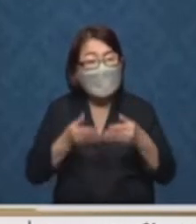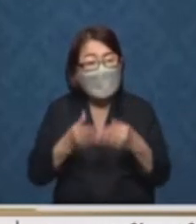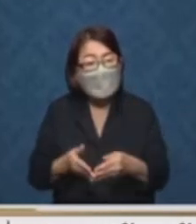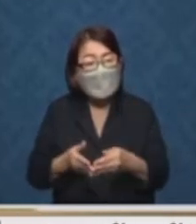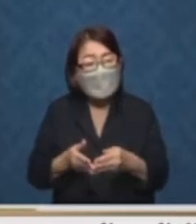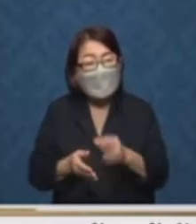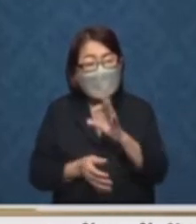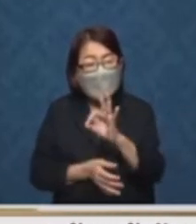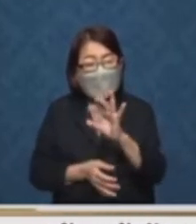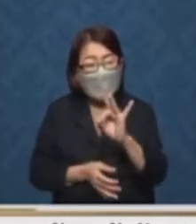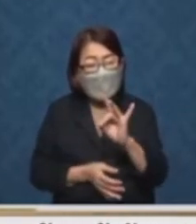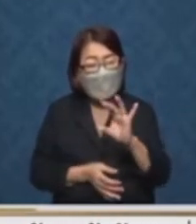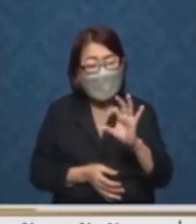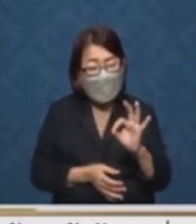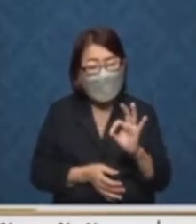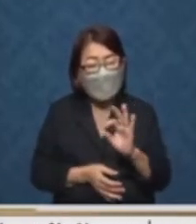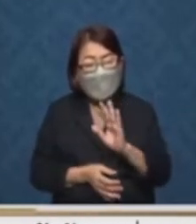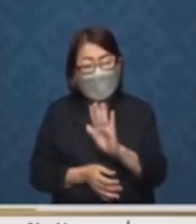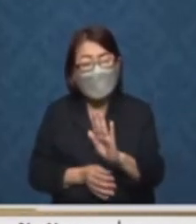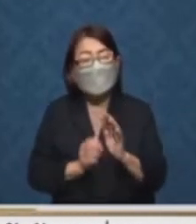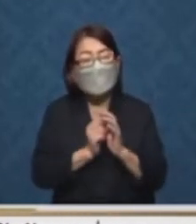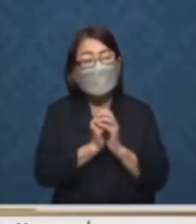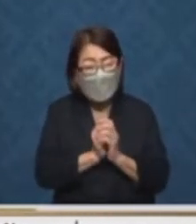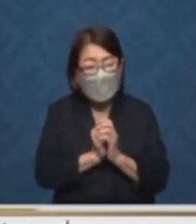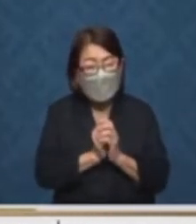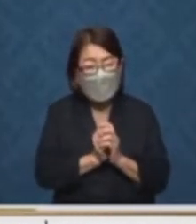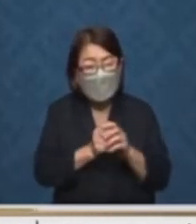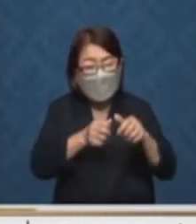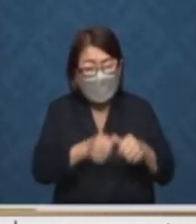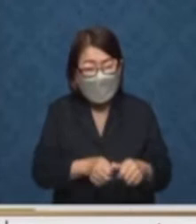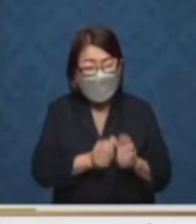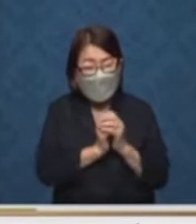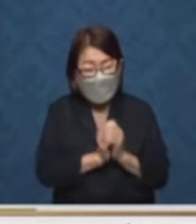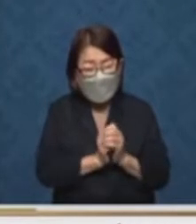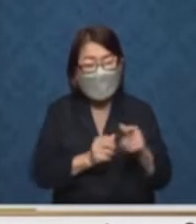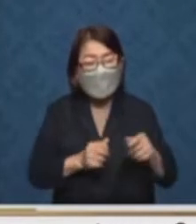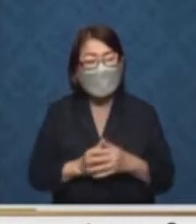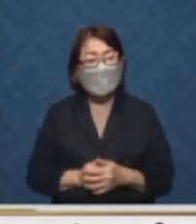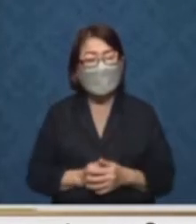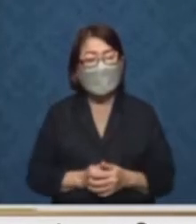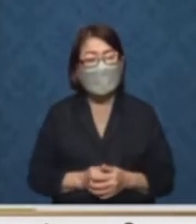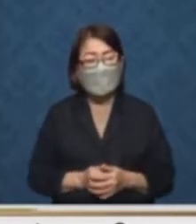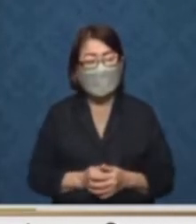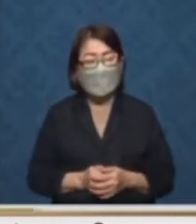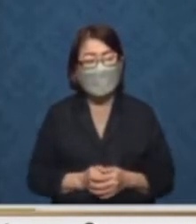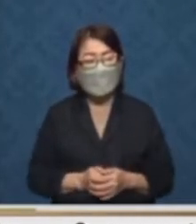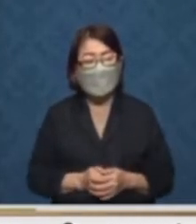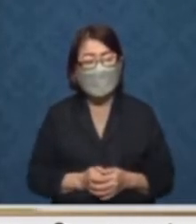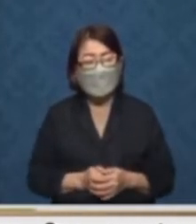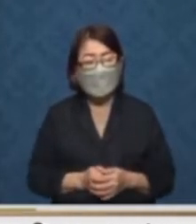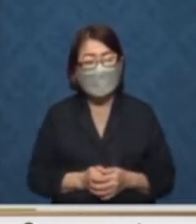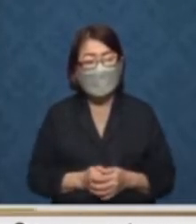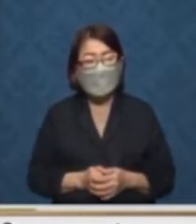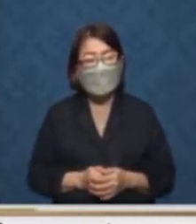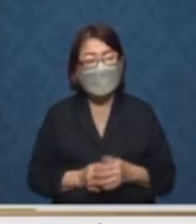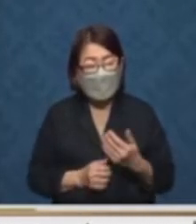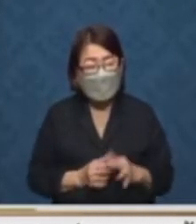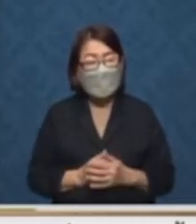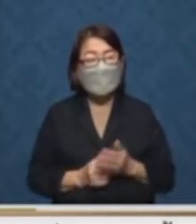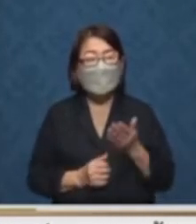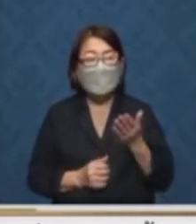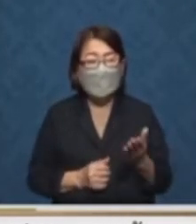989ที่ประจำการอยู่ในกองทัพเรือจีนนะครับไอเรียกว่าชั้นฉางไปซานนะครับแล้วก็ขอให้นะ